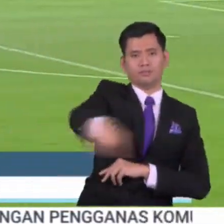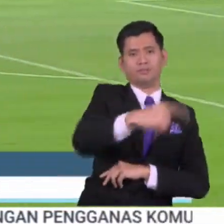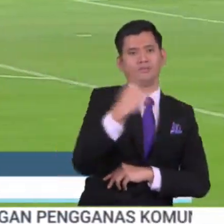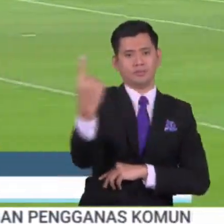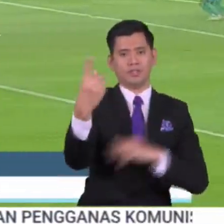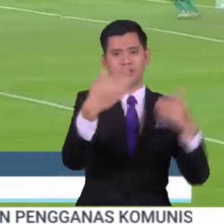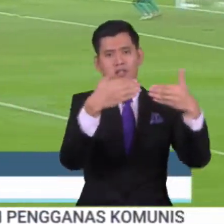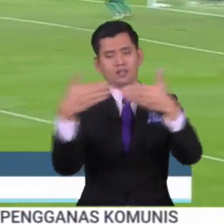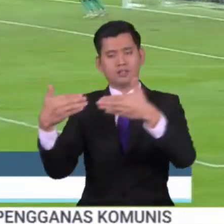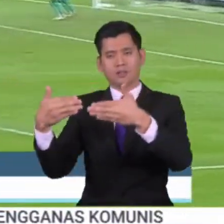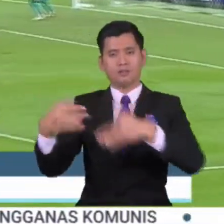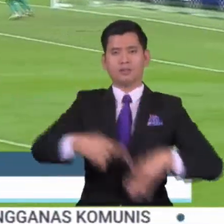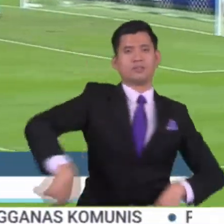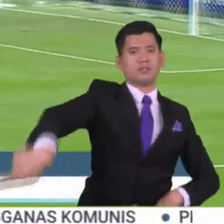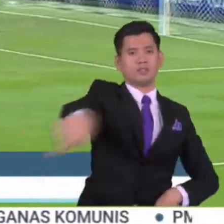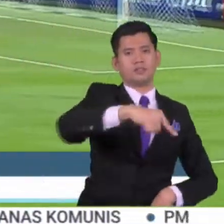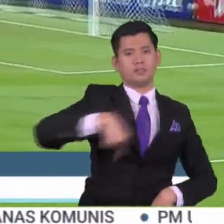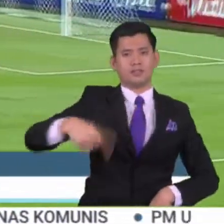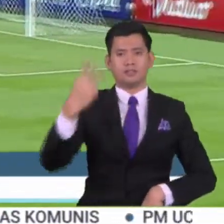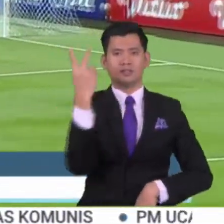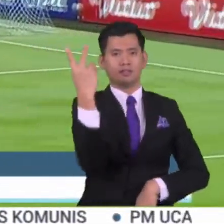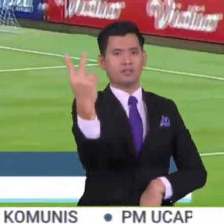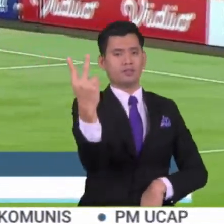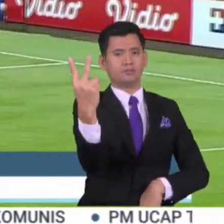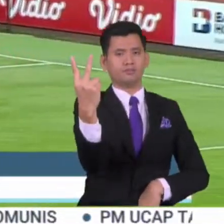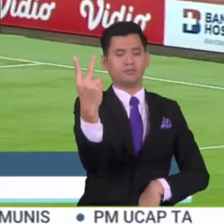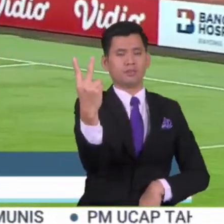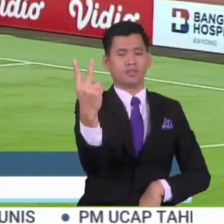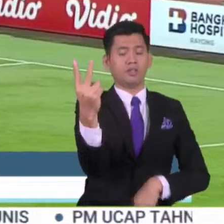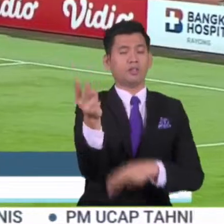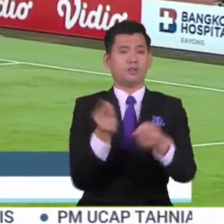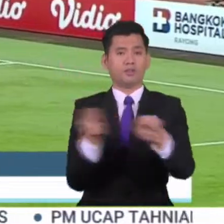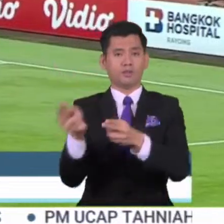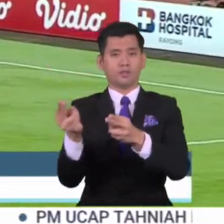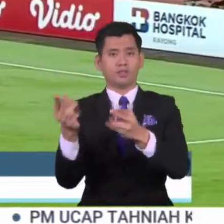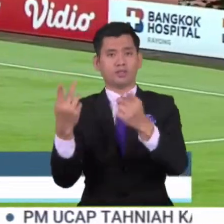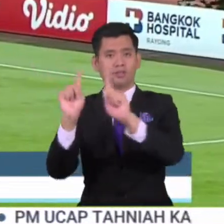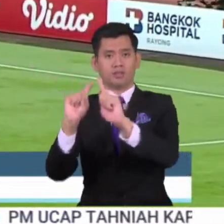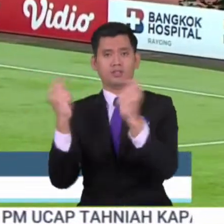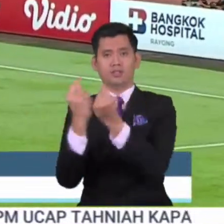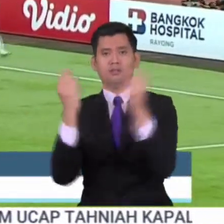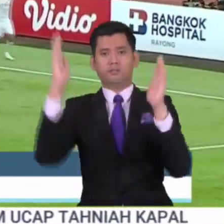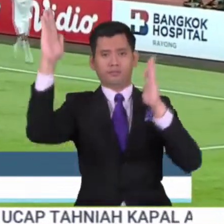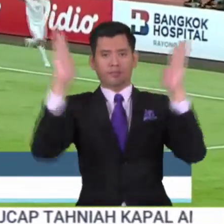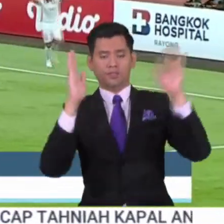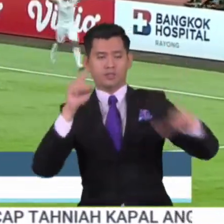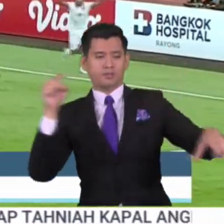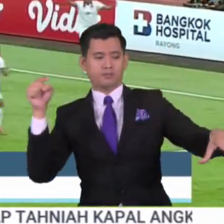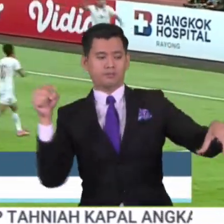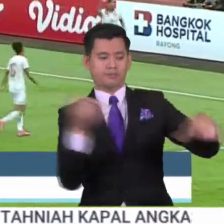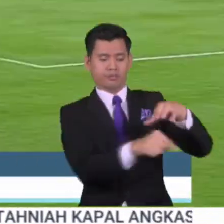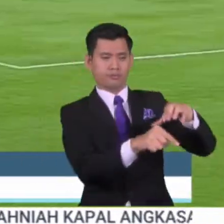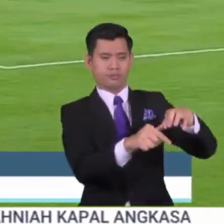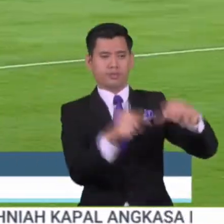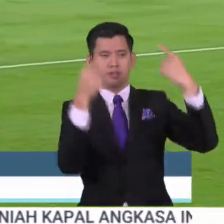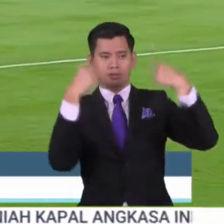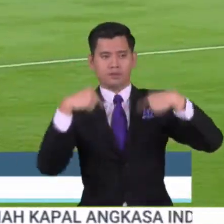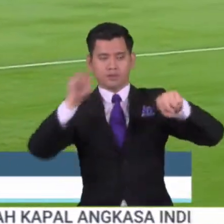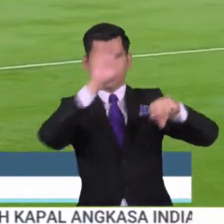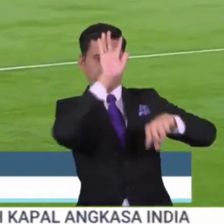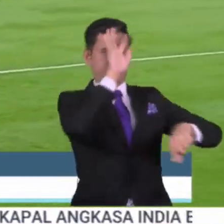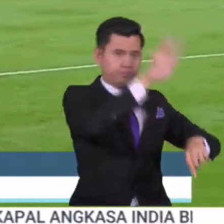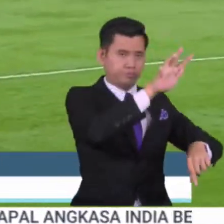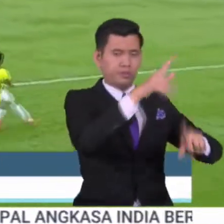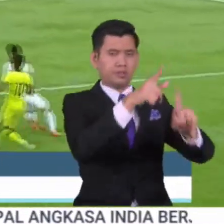bersambung pada babak kedua usaha pemain negara untuk mencari gol akhirnya berhasil menerusi tandukan